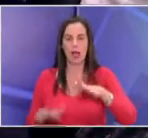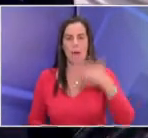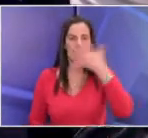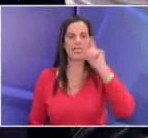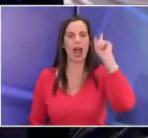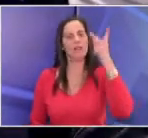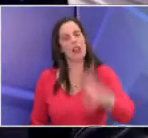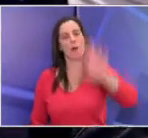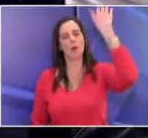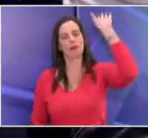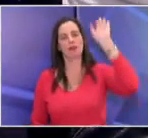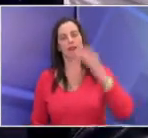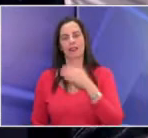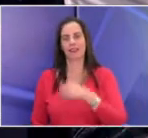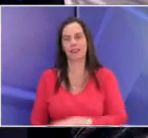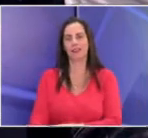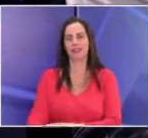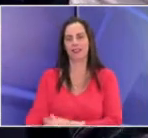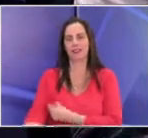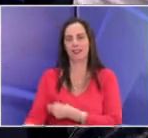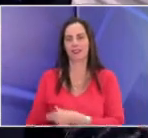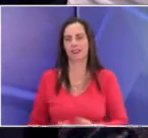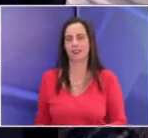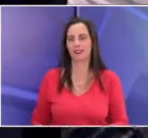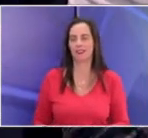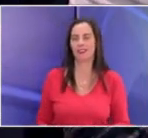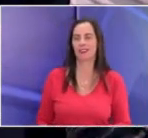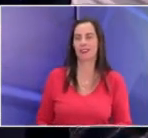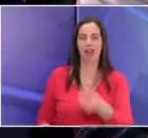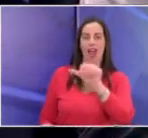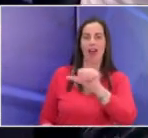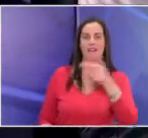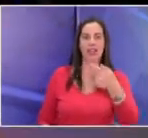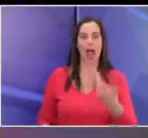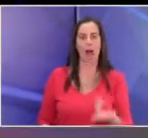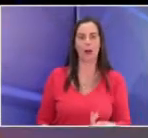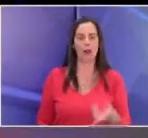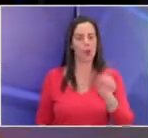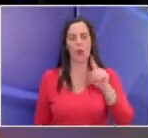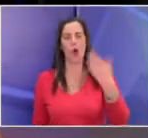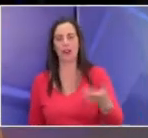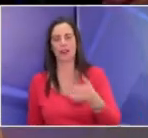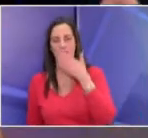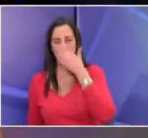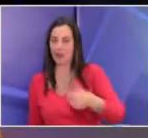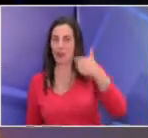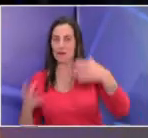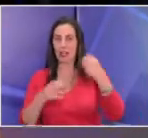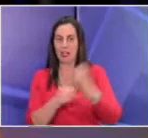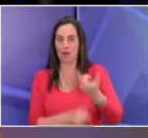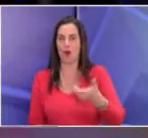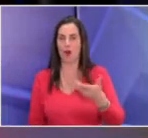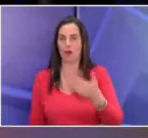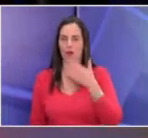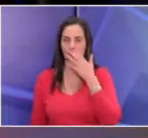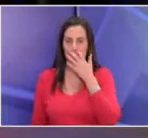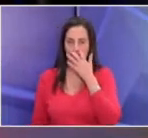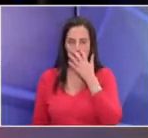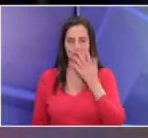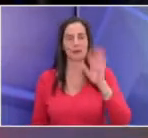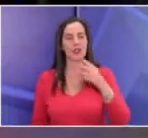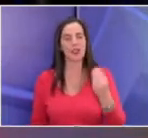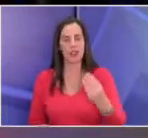אנחנו מדברים על לגליזציה, למשל. זה כאילו רעיון פנטסטי. לאנשים חולים, לאנשים שהחיים שלהם תלויים